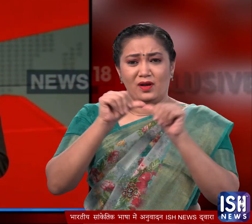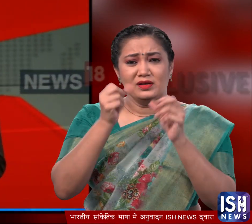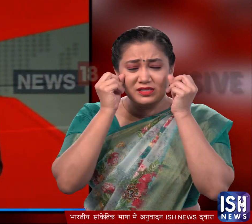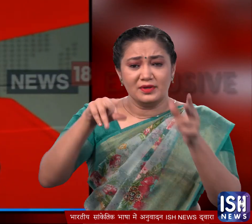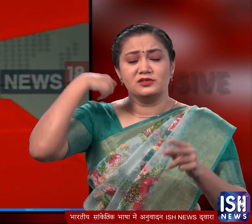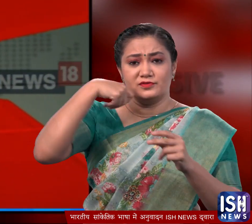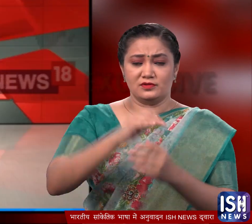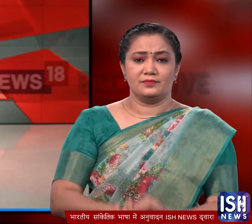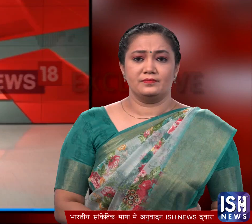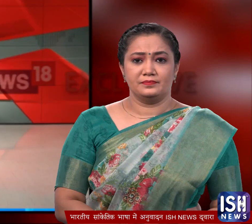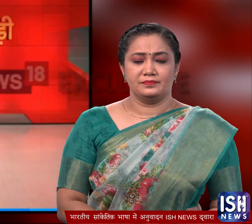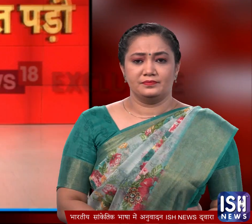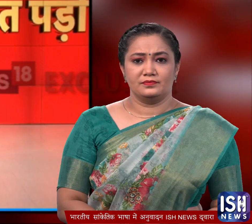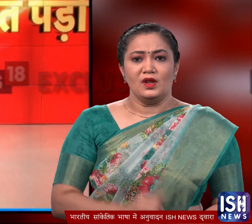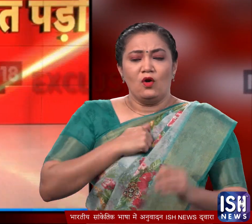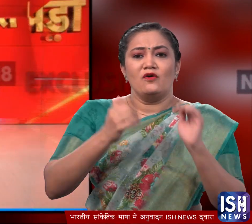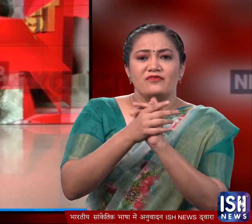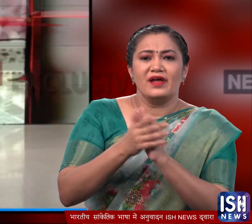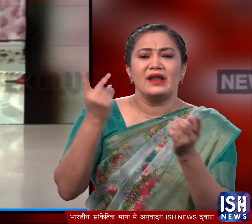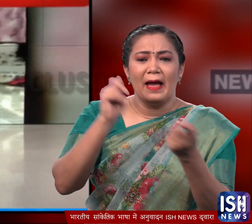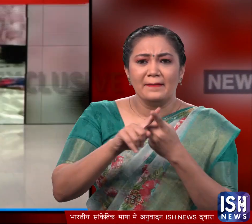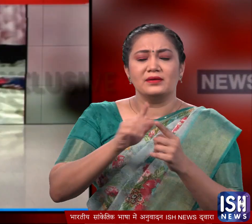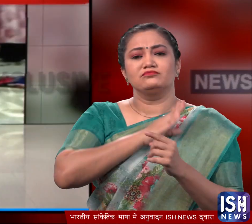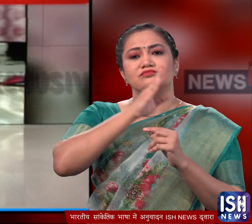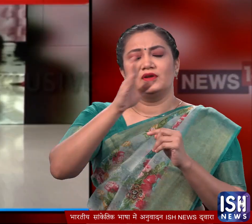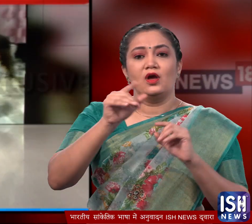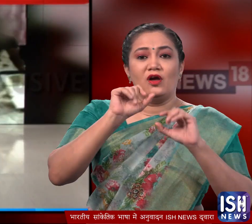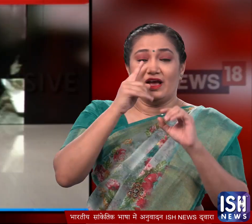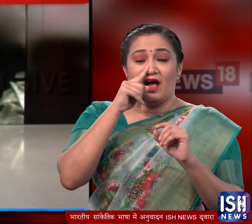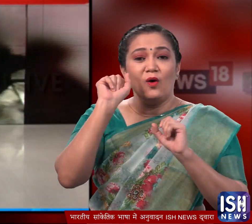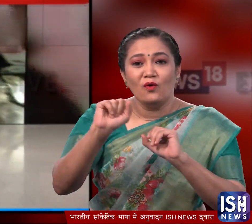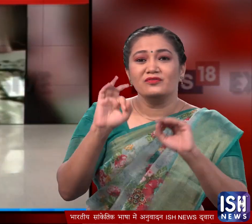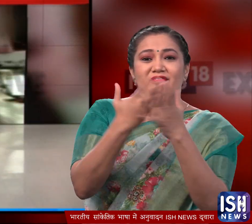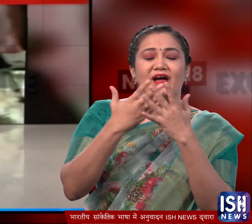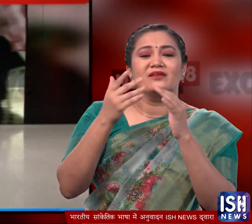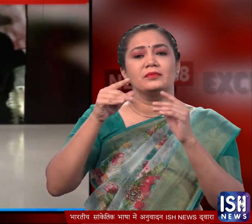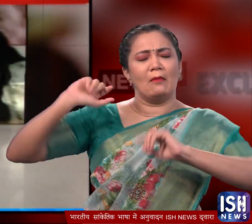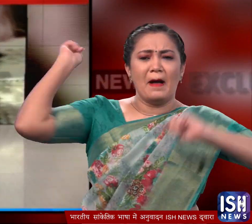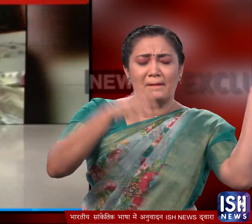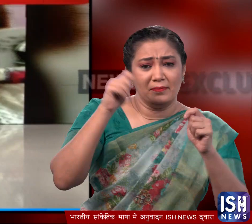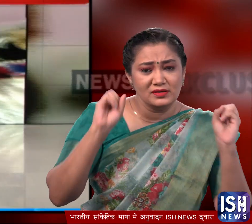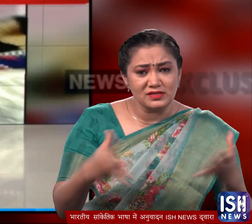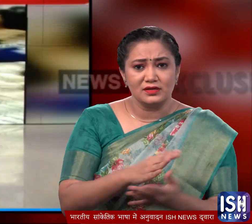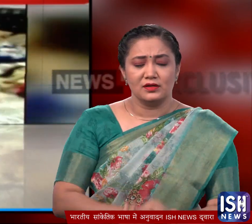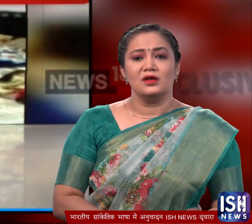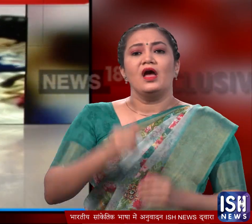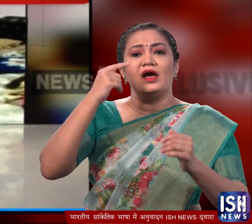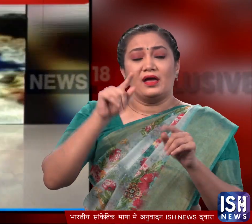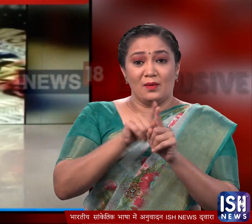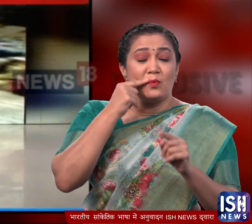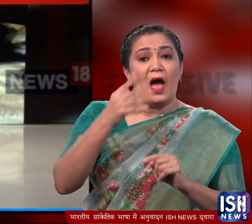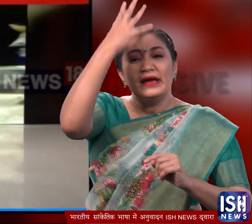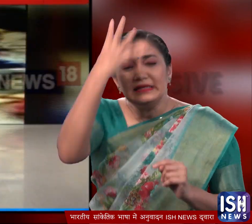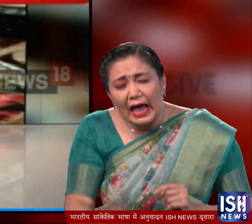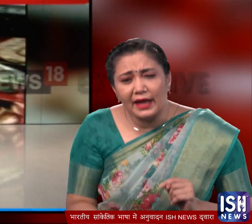से चौंकाने वाली कुछ तस्वीरें सामने आई। वहां अपनी दोस्त से मिलने पहुंचे एक लड़के की उसके घर वालों ने पिटाई कर दी। हंगामा तब शुरू हुआ जब वो अपनी दोस्त